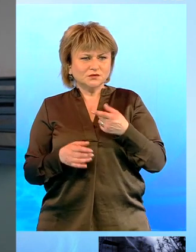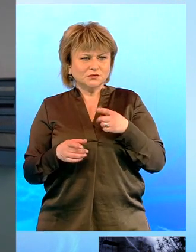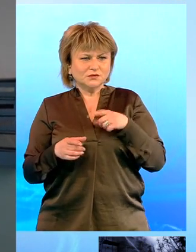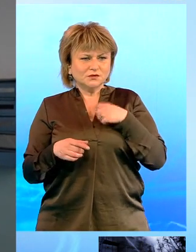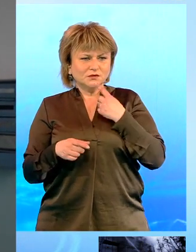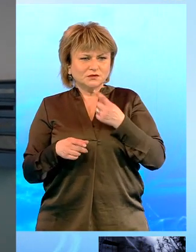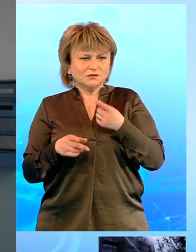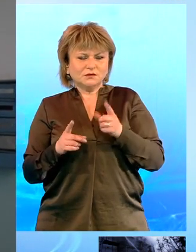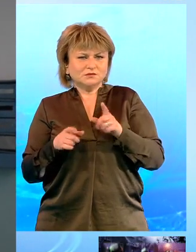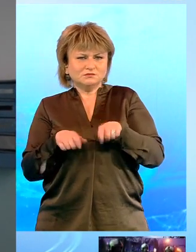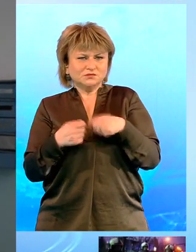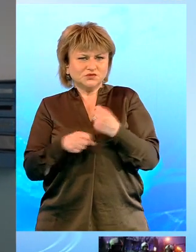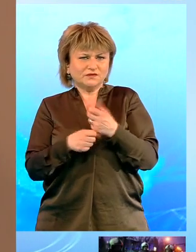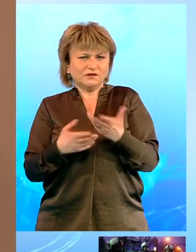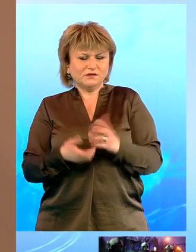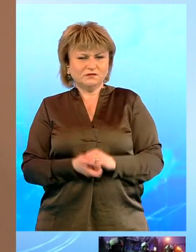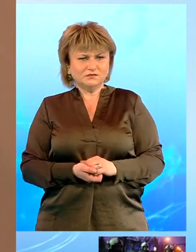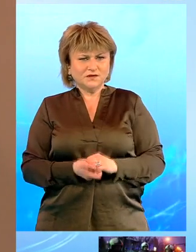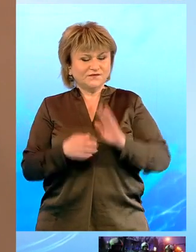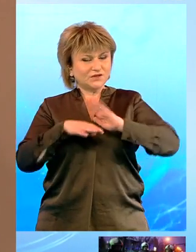plec, să iau copilul spre undeva, mă duc, o să mă duc.